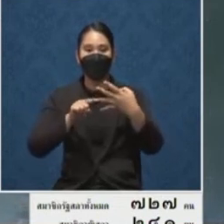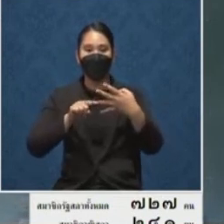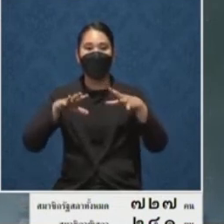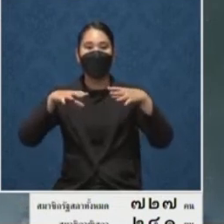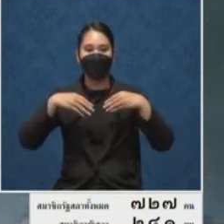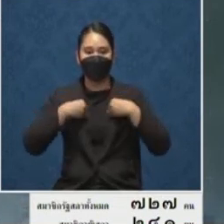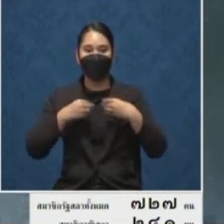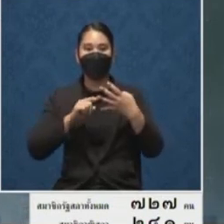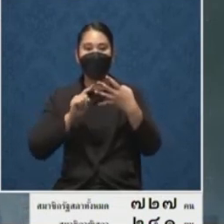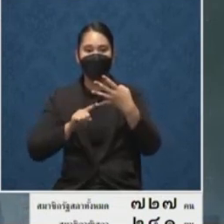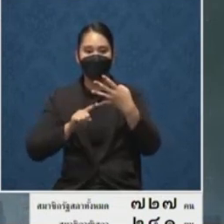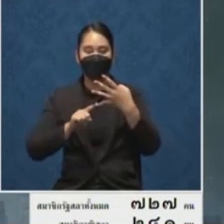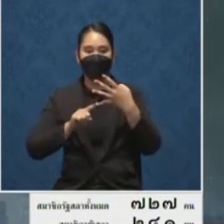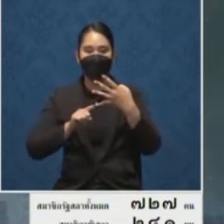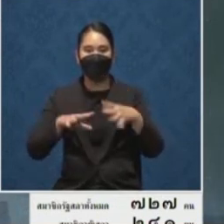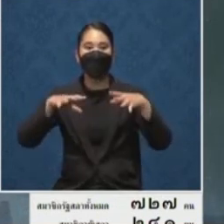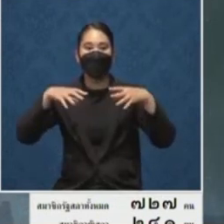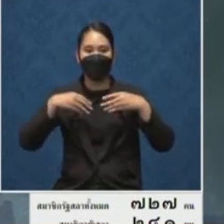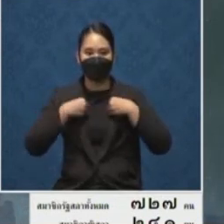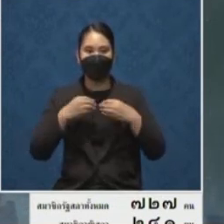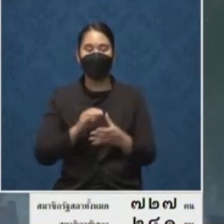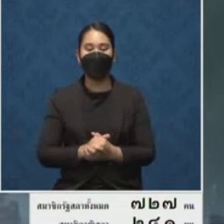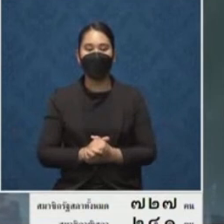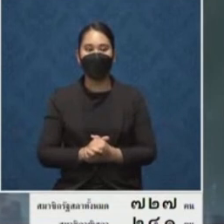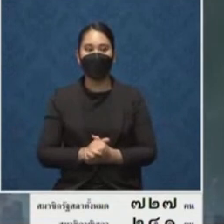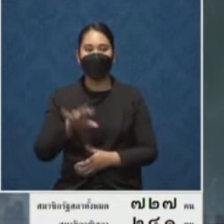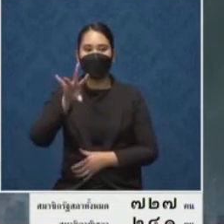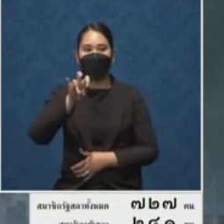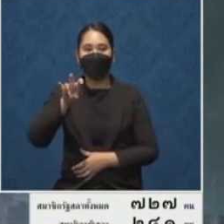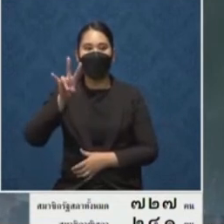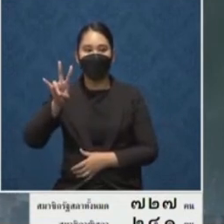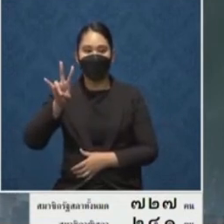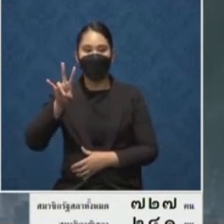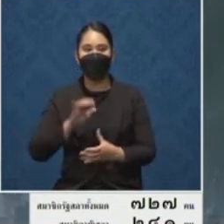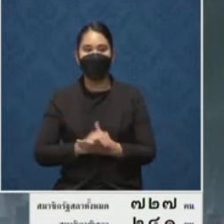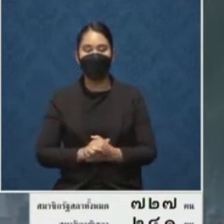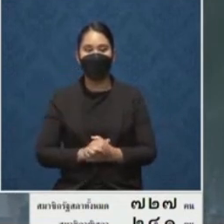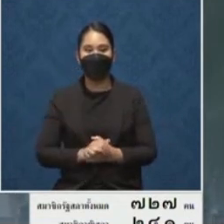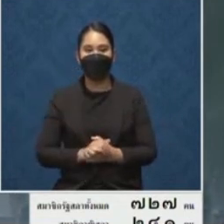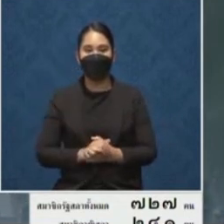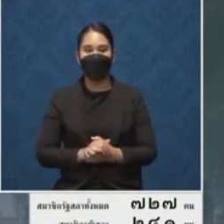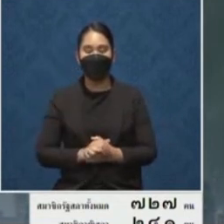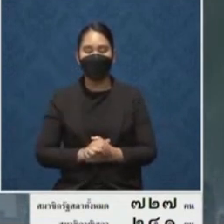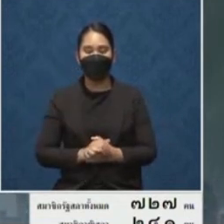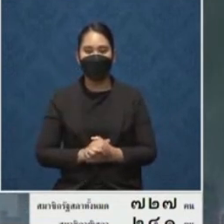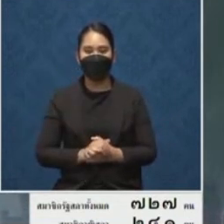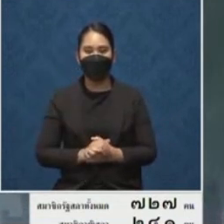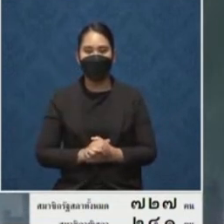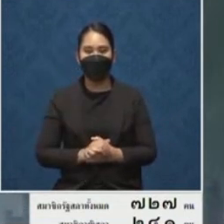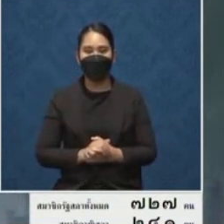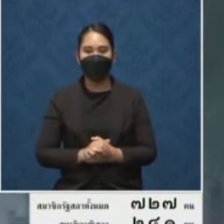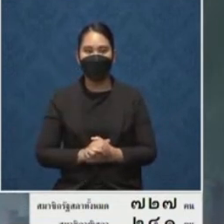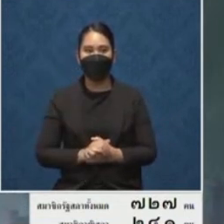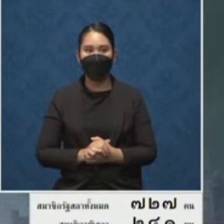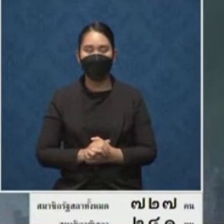การ2รับหลักการ3รับหลักการ4รับหลักการ 707